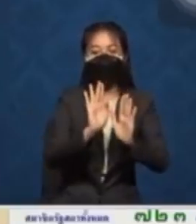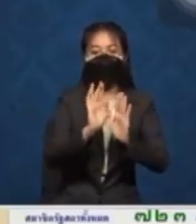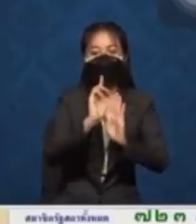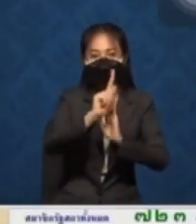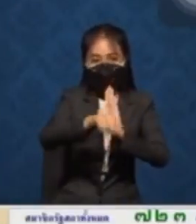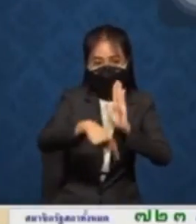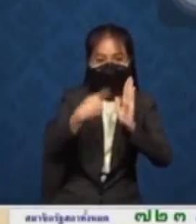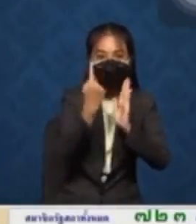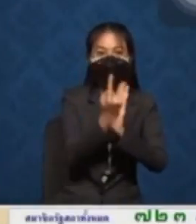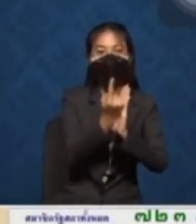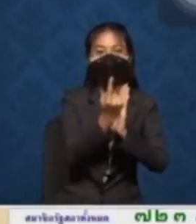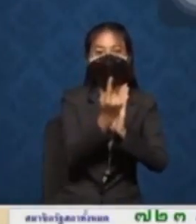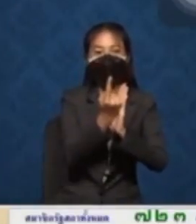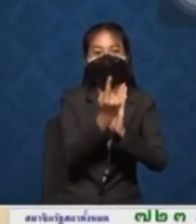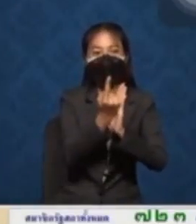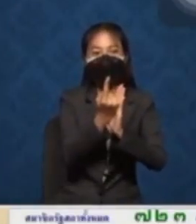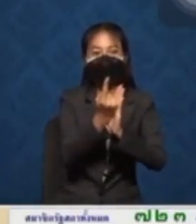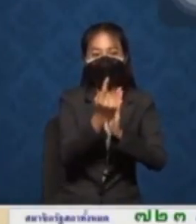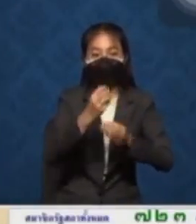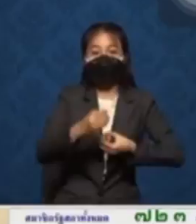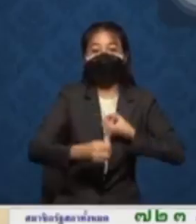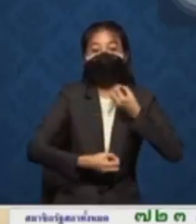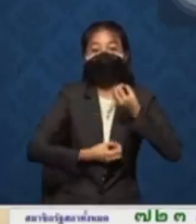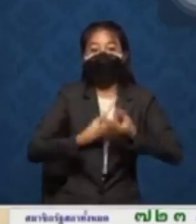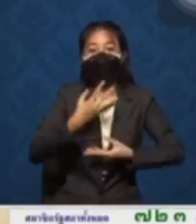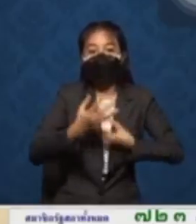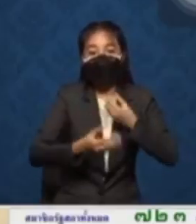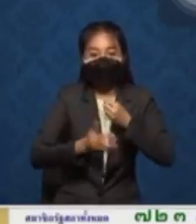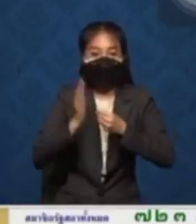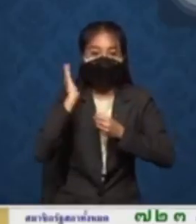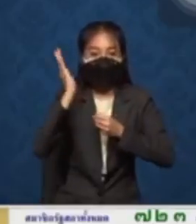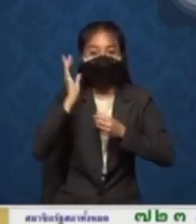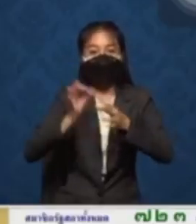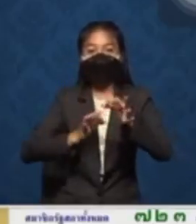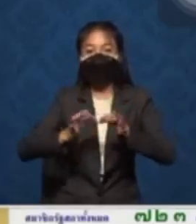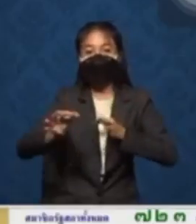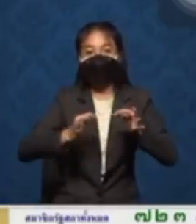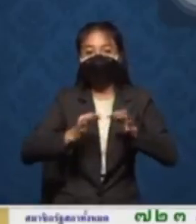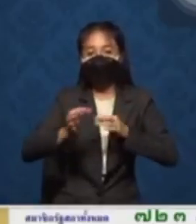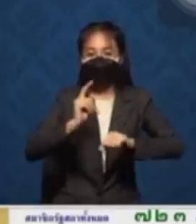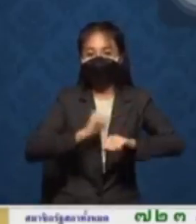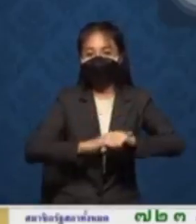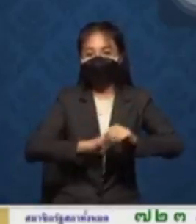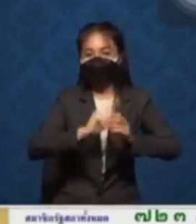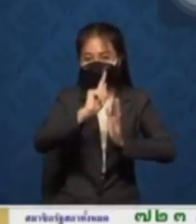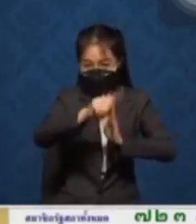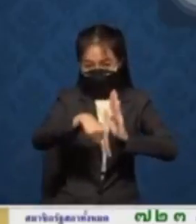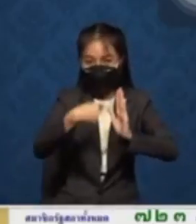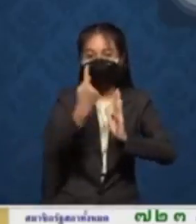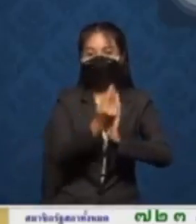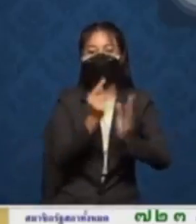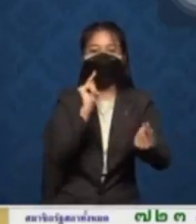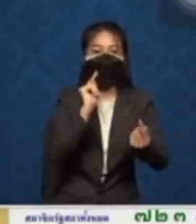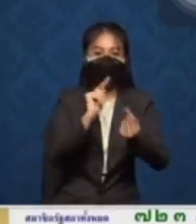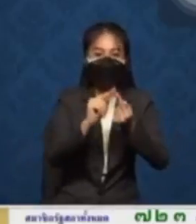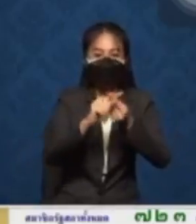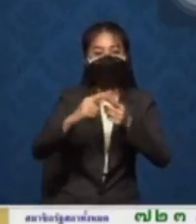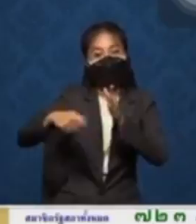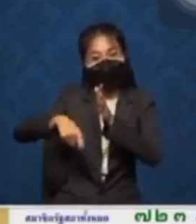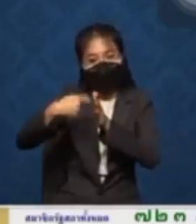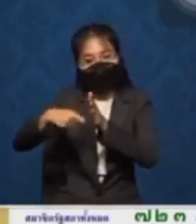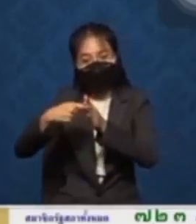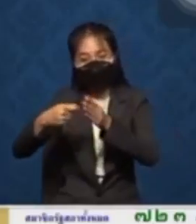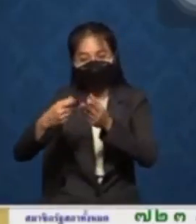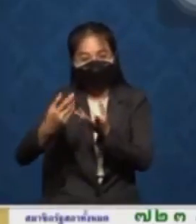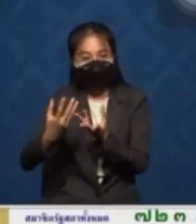หรือ1ชั่วโมงเศษๆนะครับในการอภิปรายแล้วก็อธิบายนะครับถึงหลักการและก็เหตุผลเกี่ยวข้องกับเนื้อหา